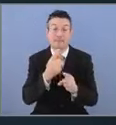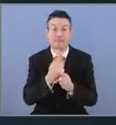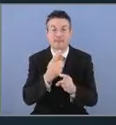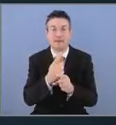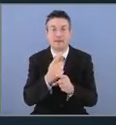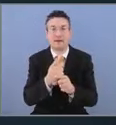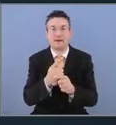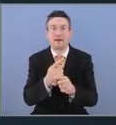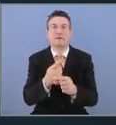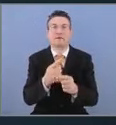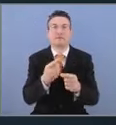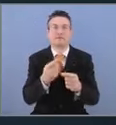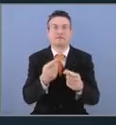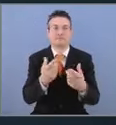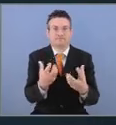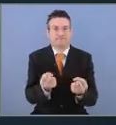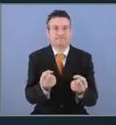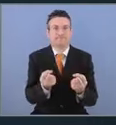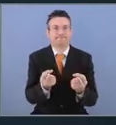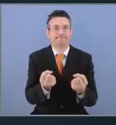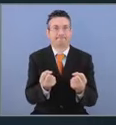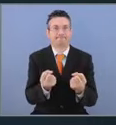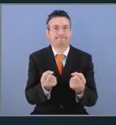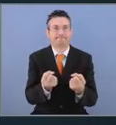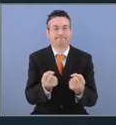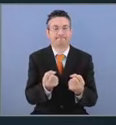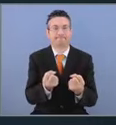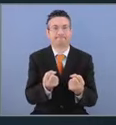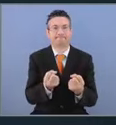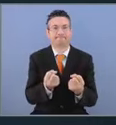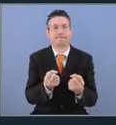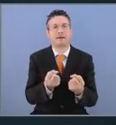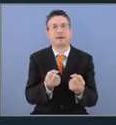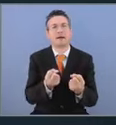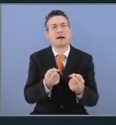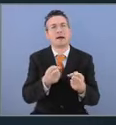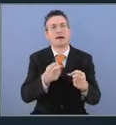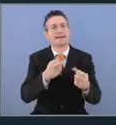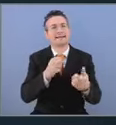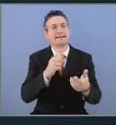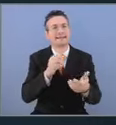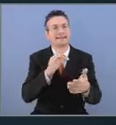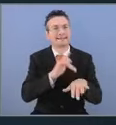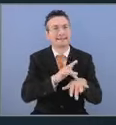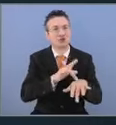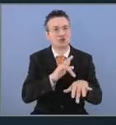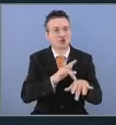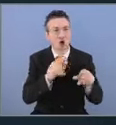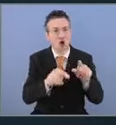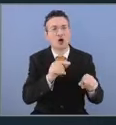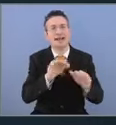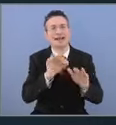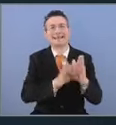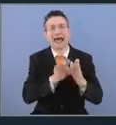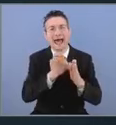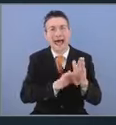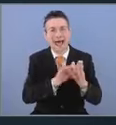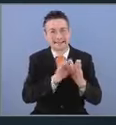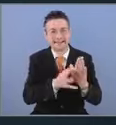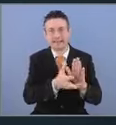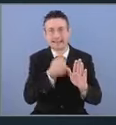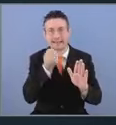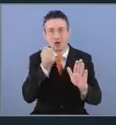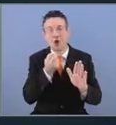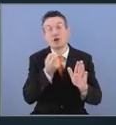solo quindi mettere in rete sensore, raccogliere dati, estrarre valore dai dati, no? Ma chiudere il cerchio e